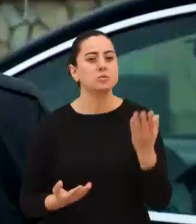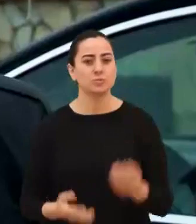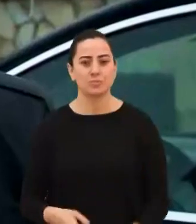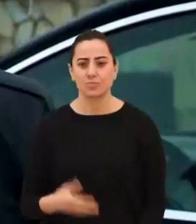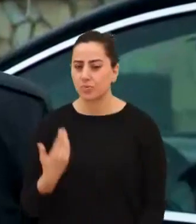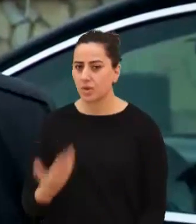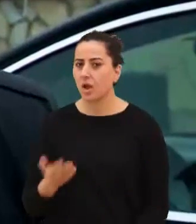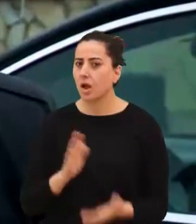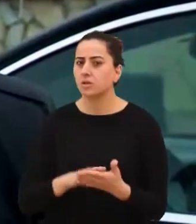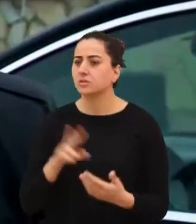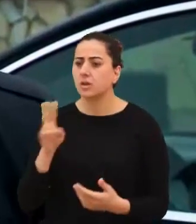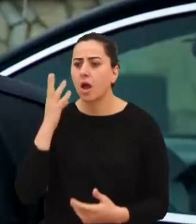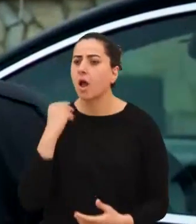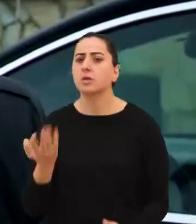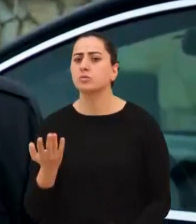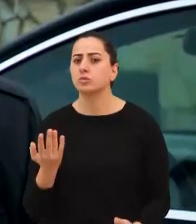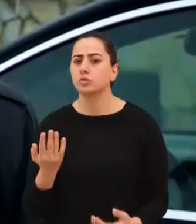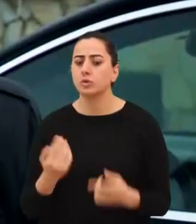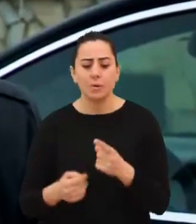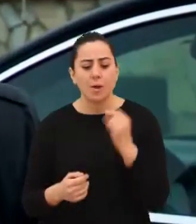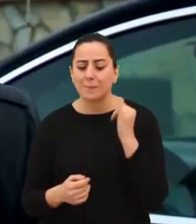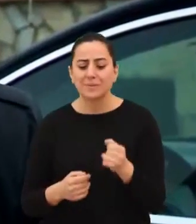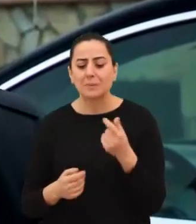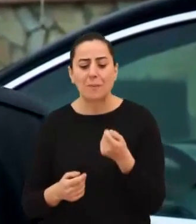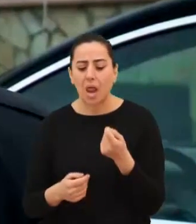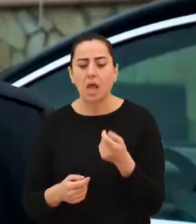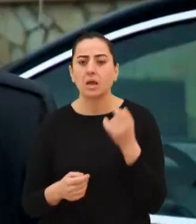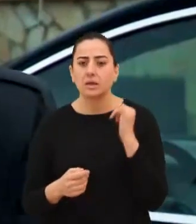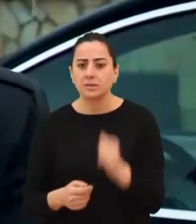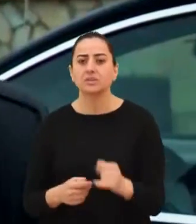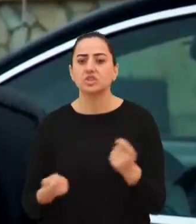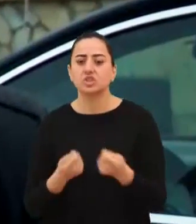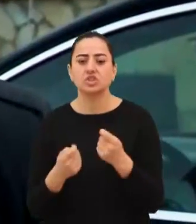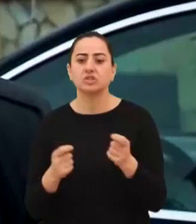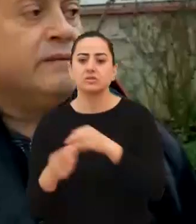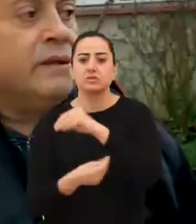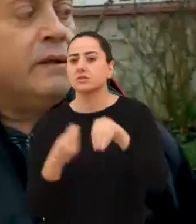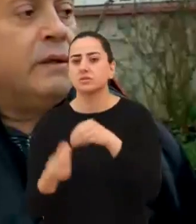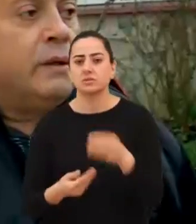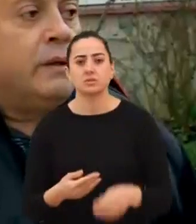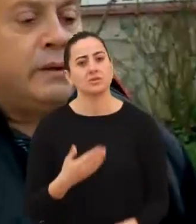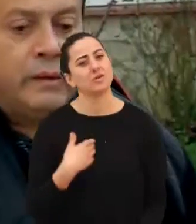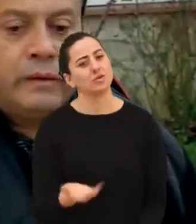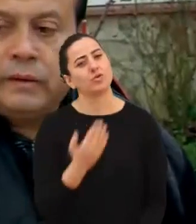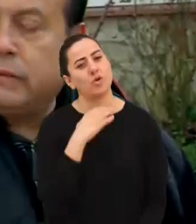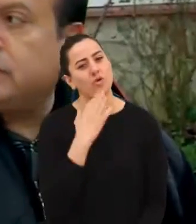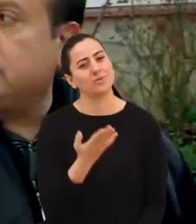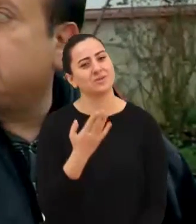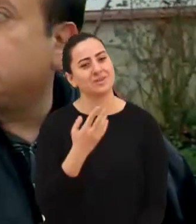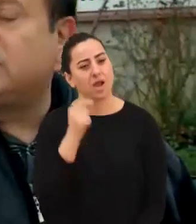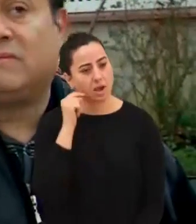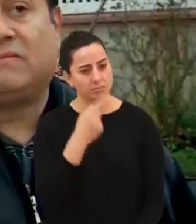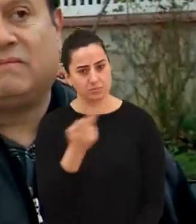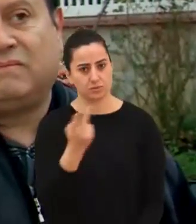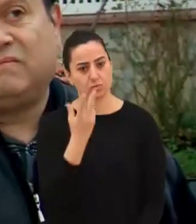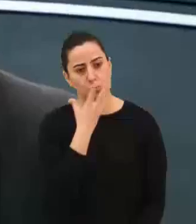Ya arkadaşlar siz niye anlamıyorsunuz? Ya kirli bir paraysa ve yine kirli bir iş için kullanılacaksa? Ya olur mu öyle şey Nurhan? Baksana